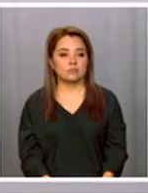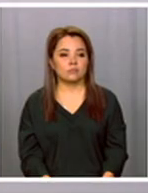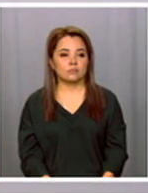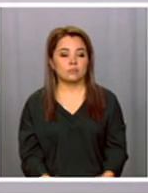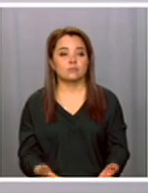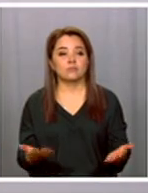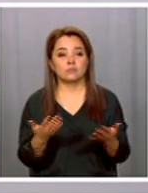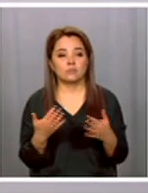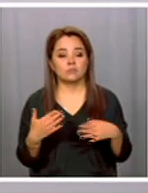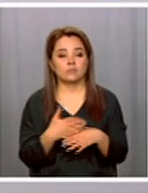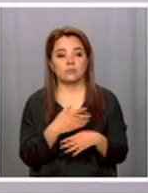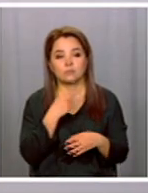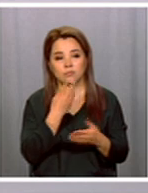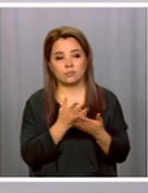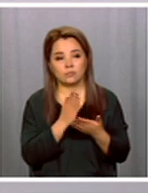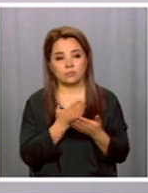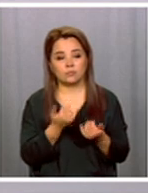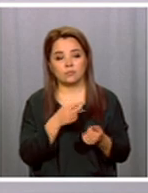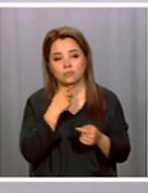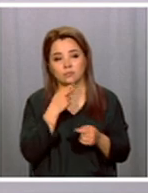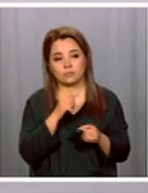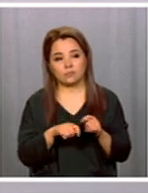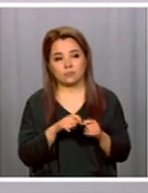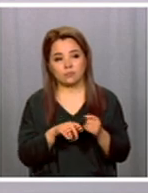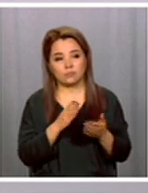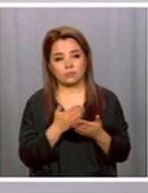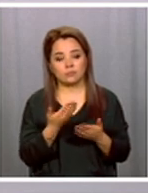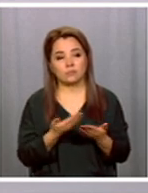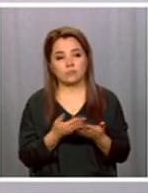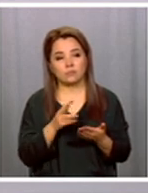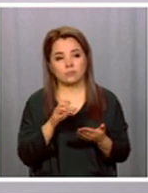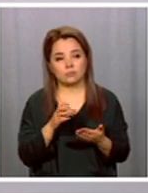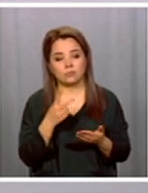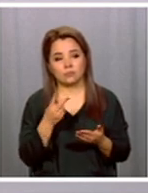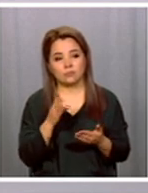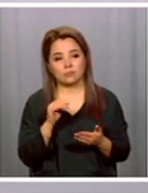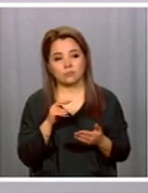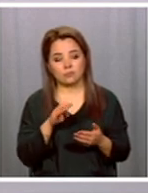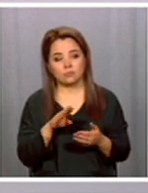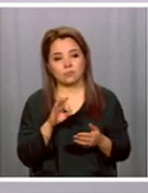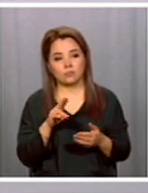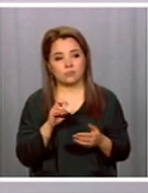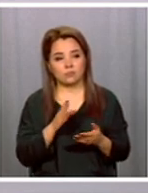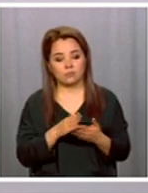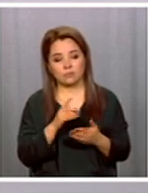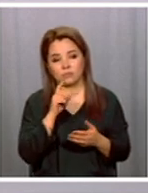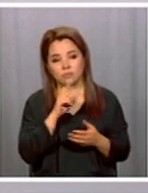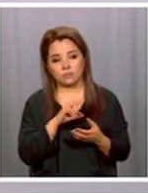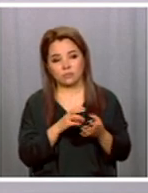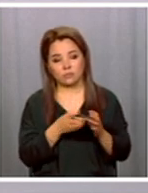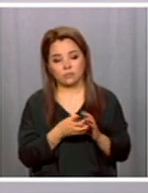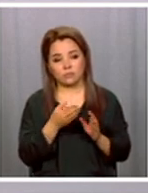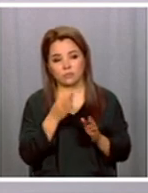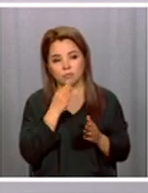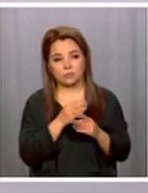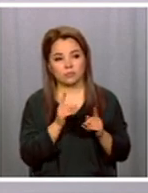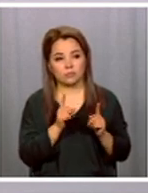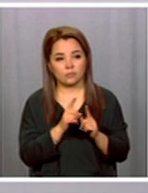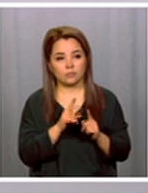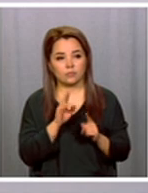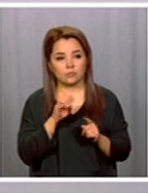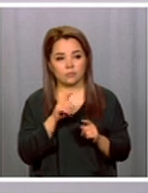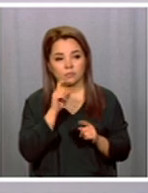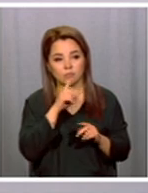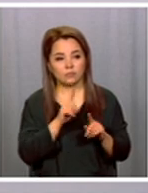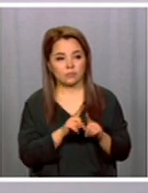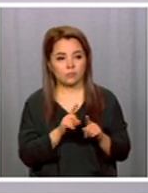Қандай реакция жүрді? Қарап көрейік. Мыстың эквивалентті оксиді күкірт қышқылымен әрекеттескен кезде, бұл жерде